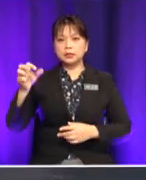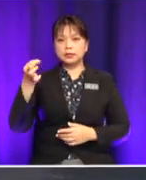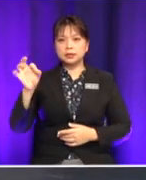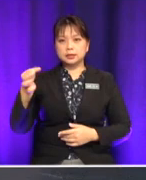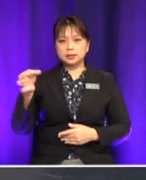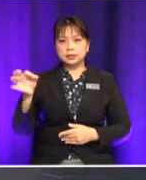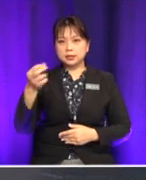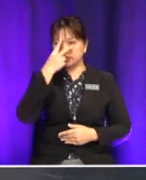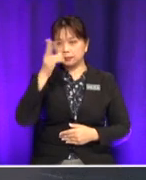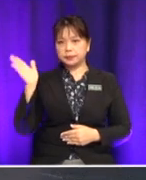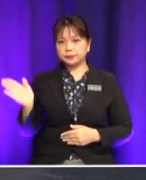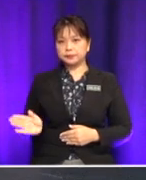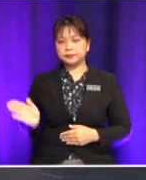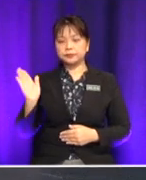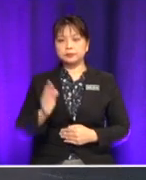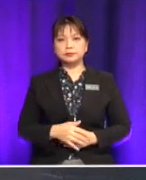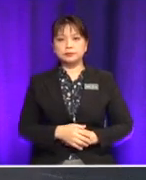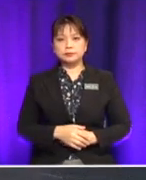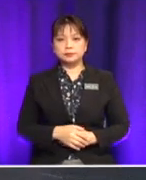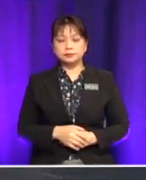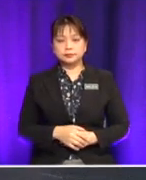nah depan mata saya ini